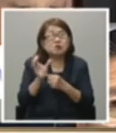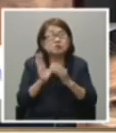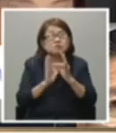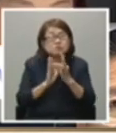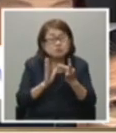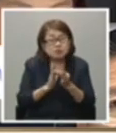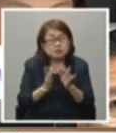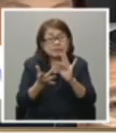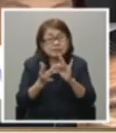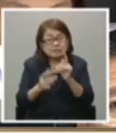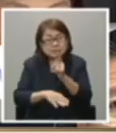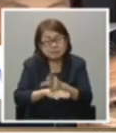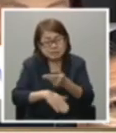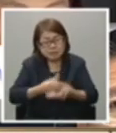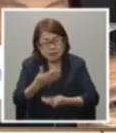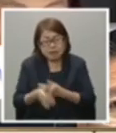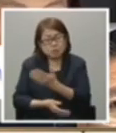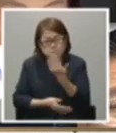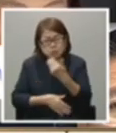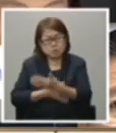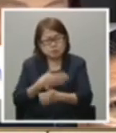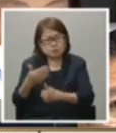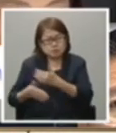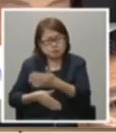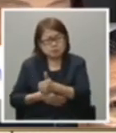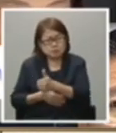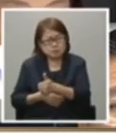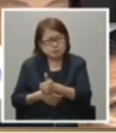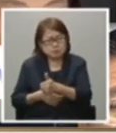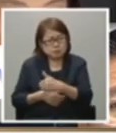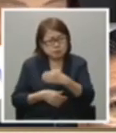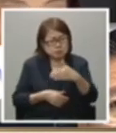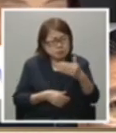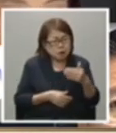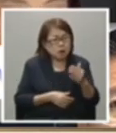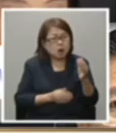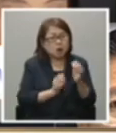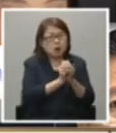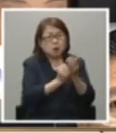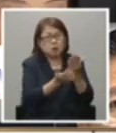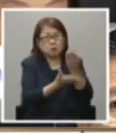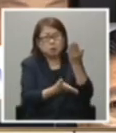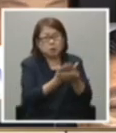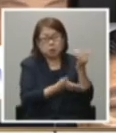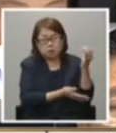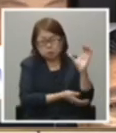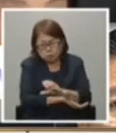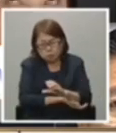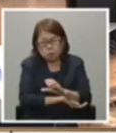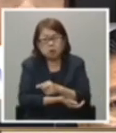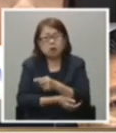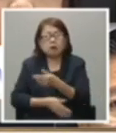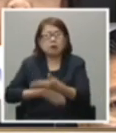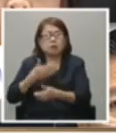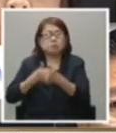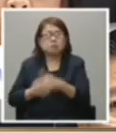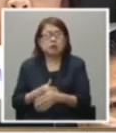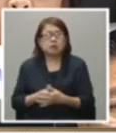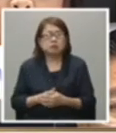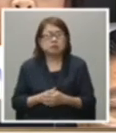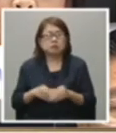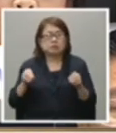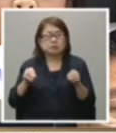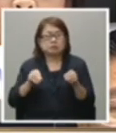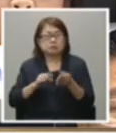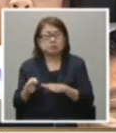อทุนหนาแต่พอมาเจอทุนใหญ่เขาก็กำลังจะตายนะคะ